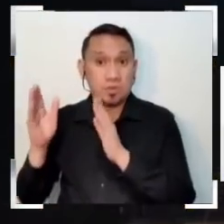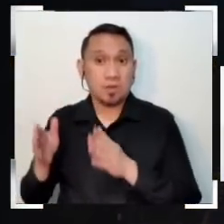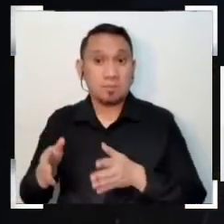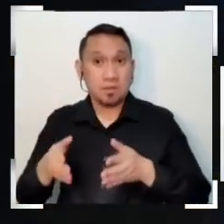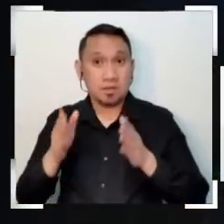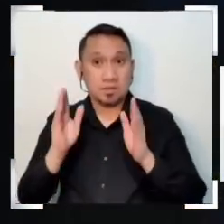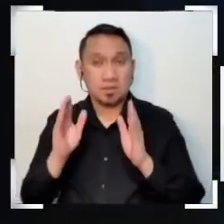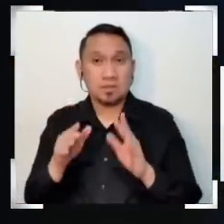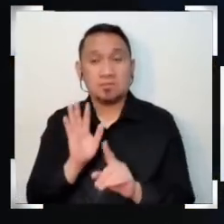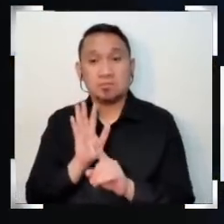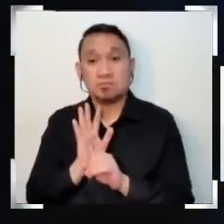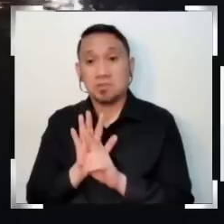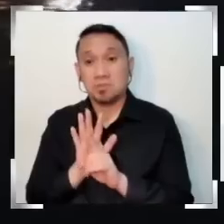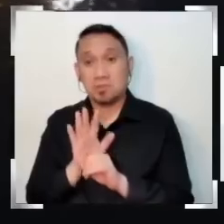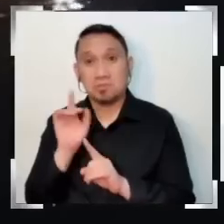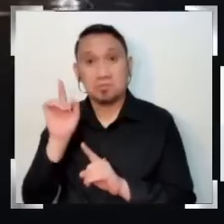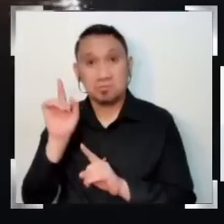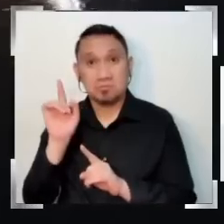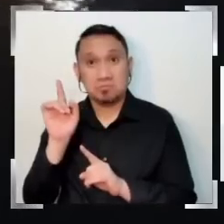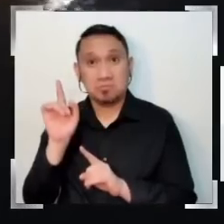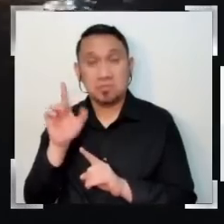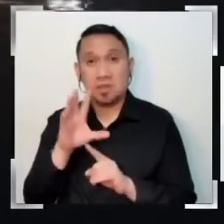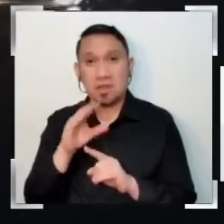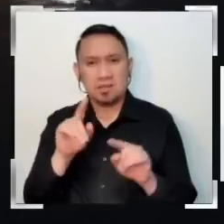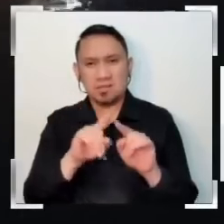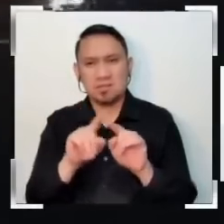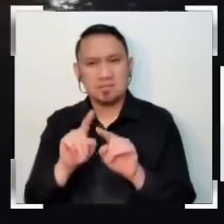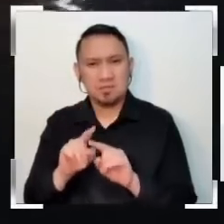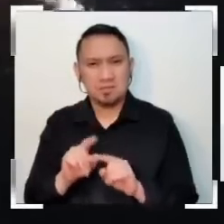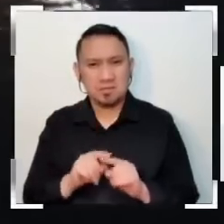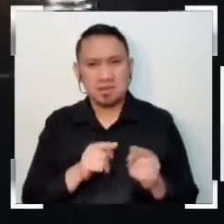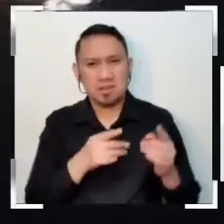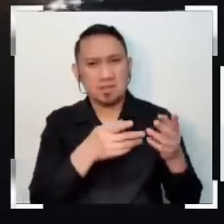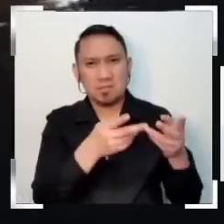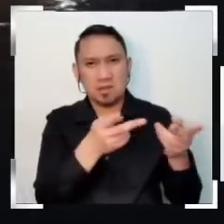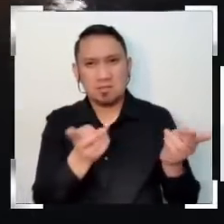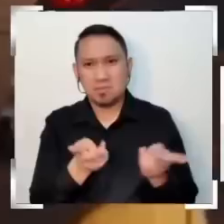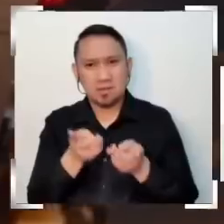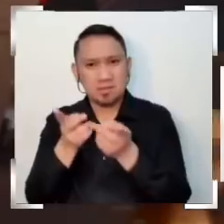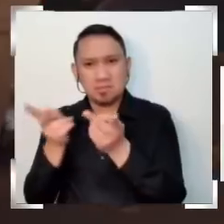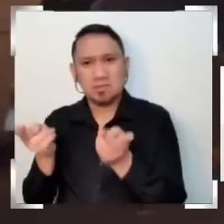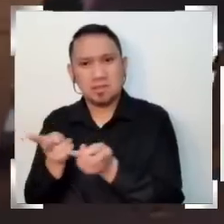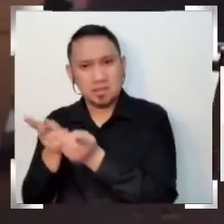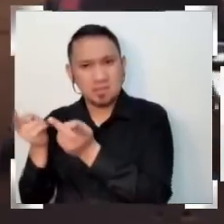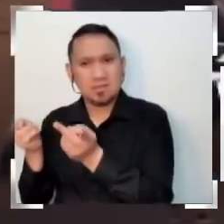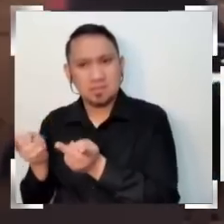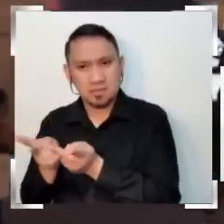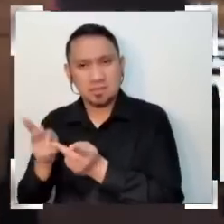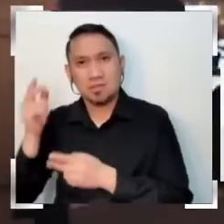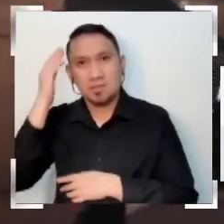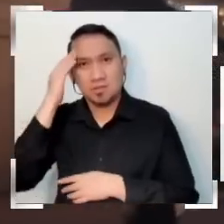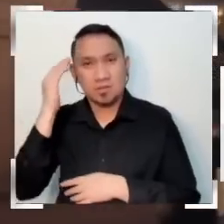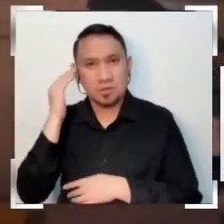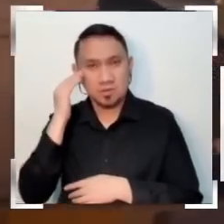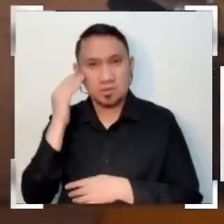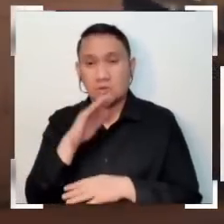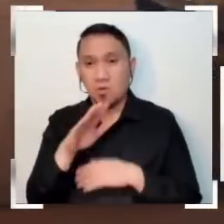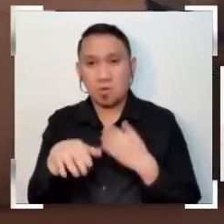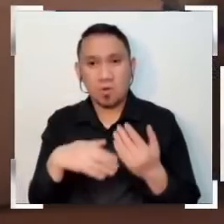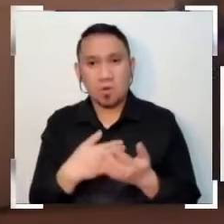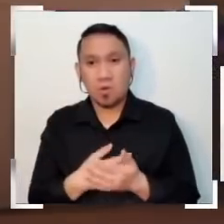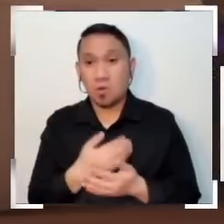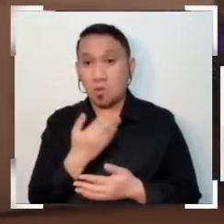na Namsan Tower, at iba pang pasyalan at istruktura sa Seoul, South Korea, na kulay purple, para sa